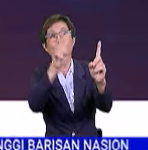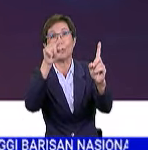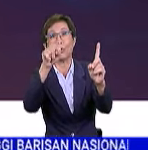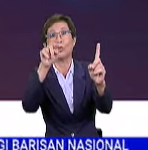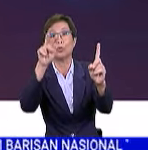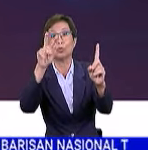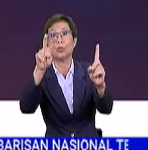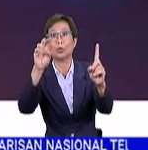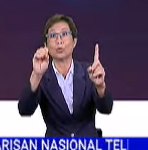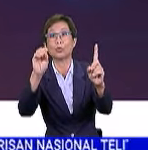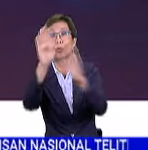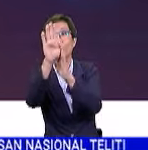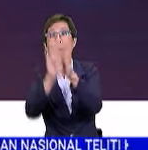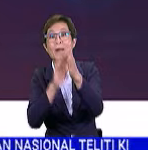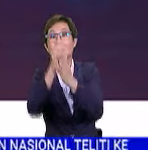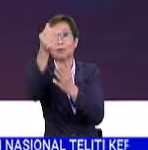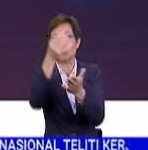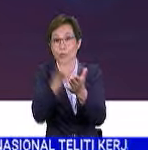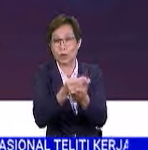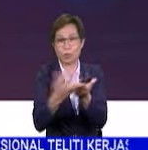RM42.50 bilion.